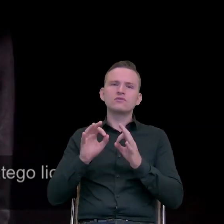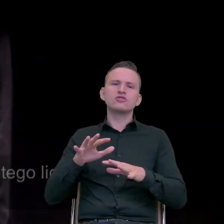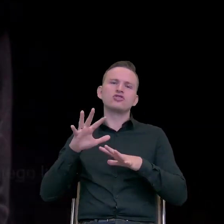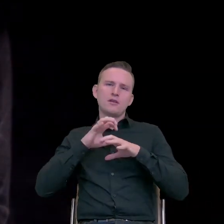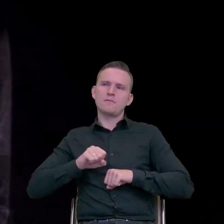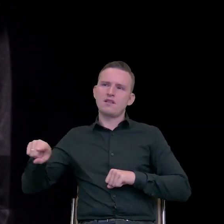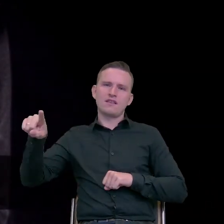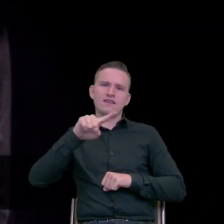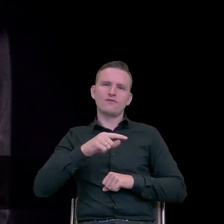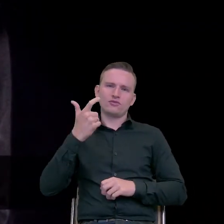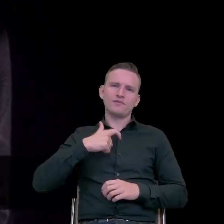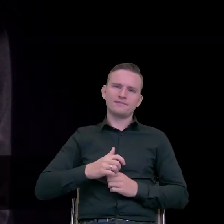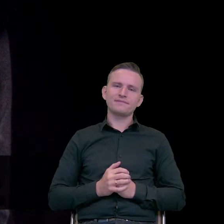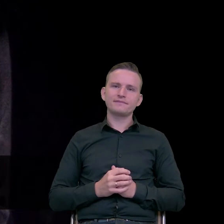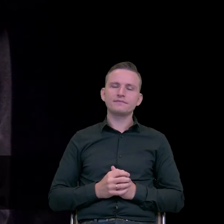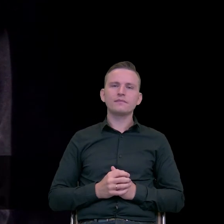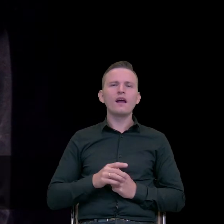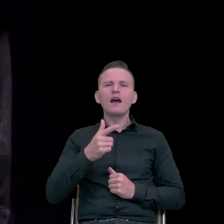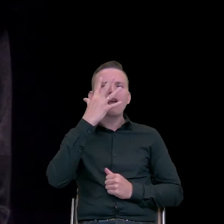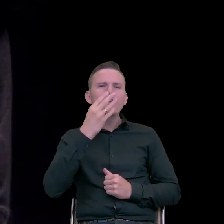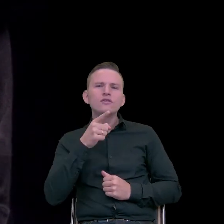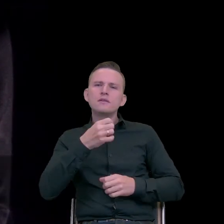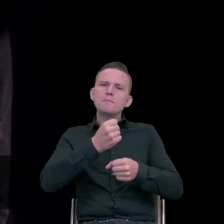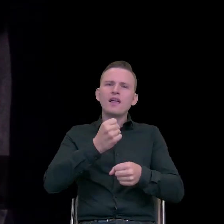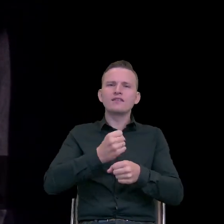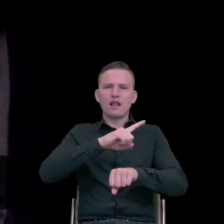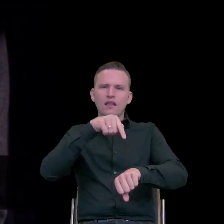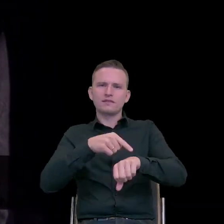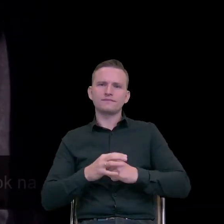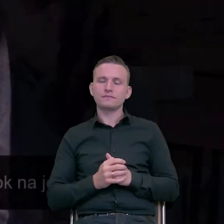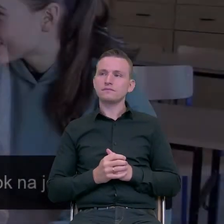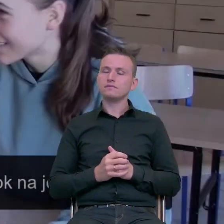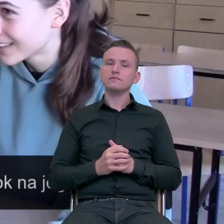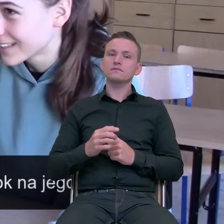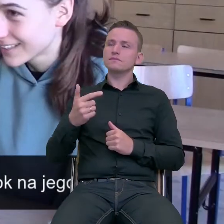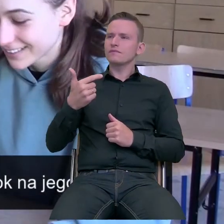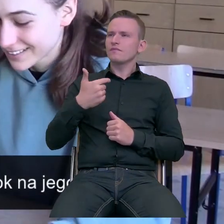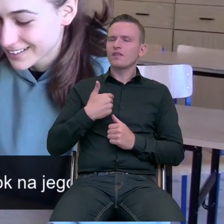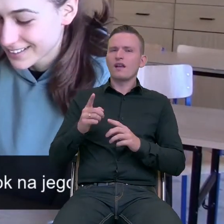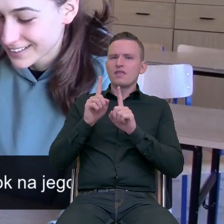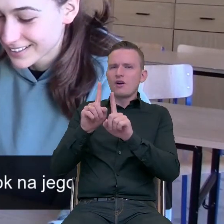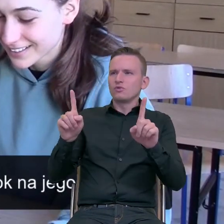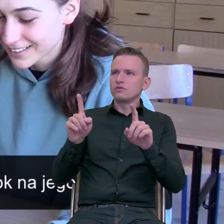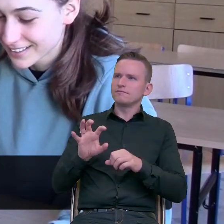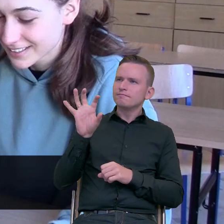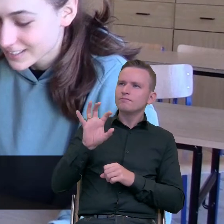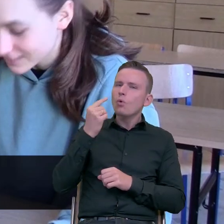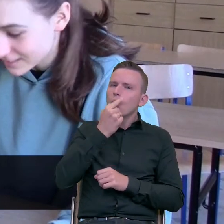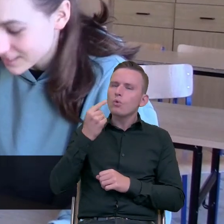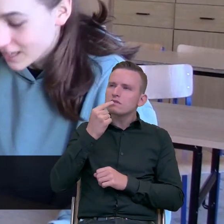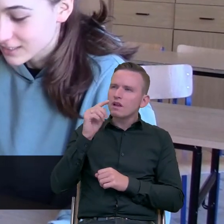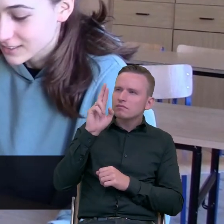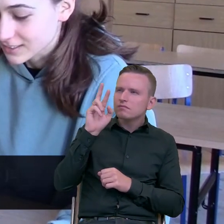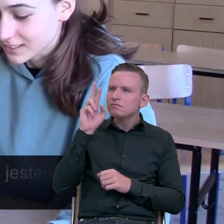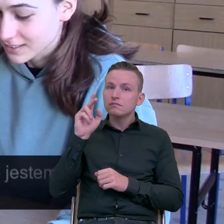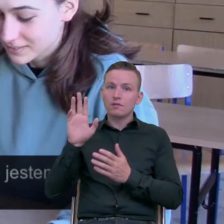osób. Jak wygląda twoja praca na lekcji? Siedzę blisko nauczyciela, gdzie mam doskonały widok na jego usta. Kiedy jest